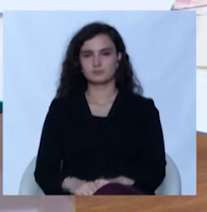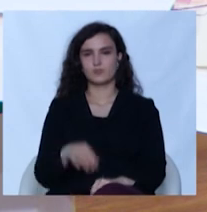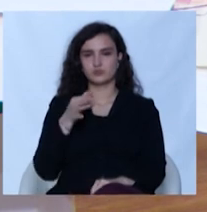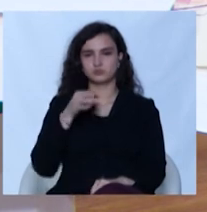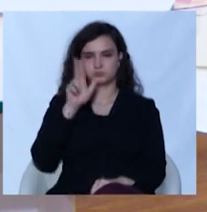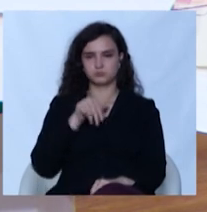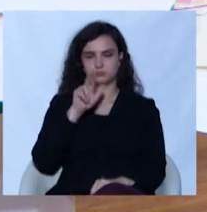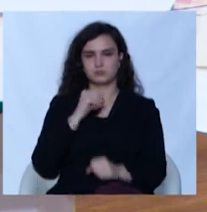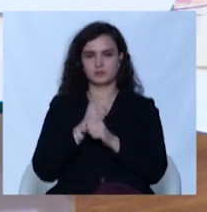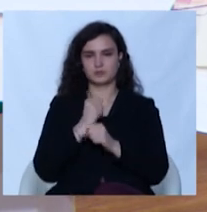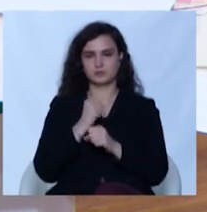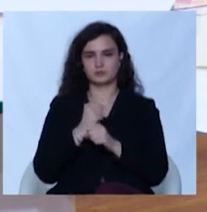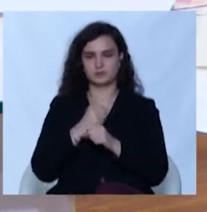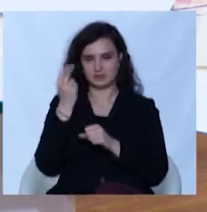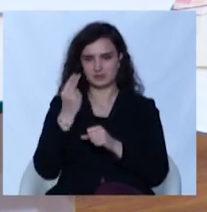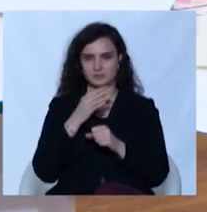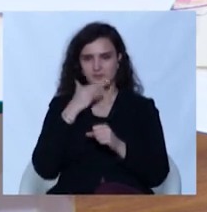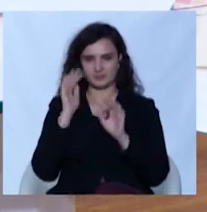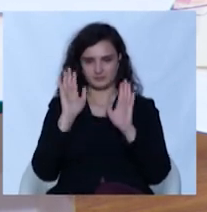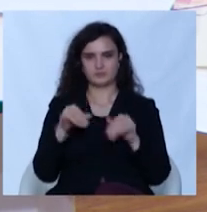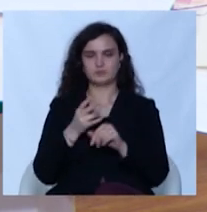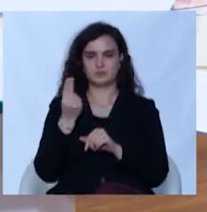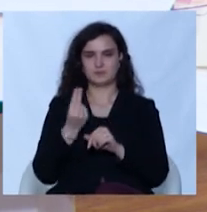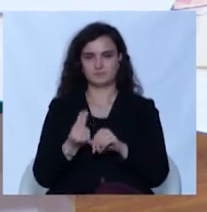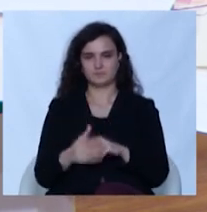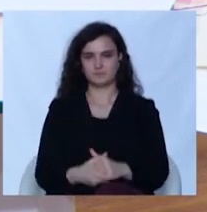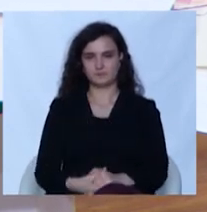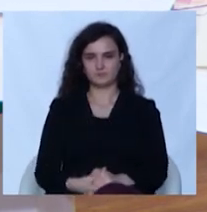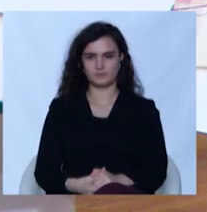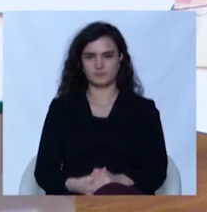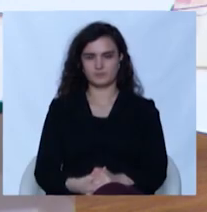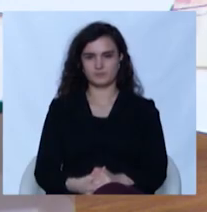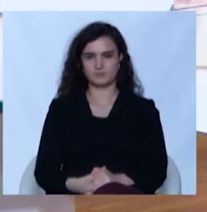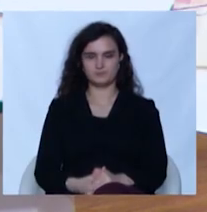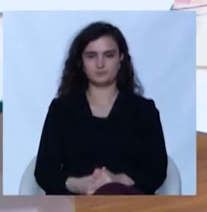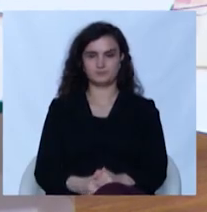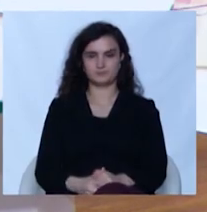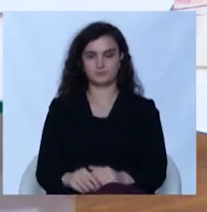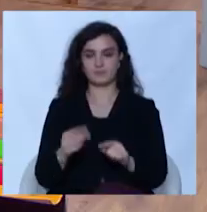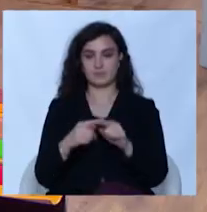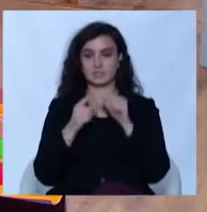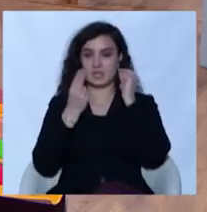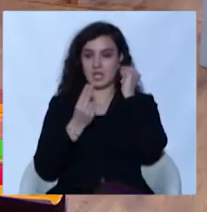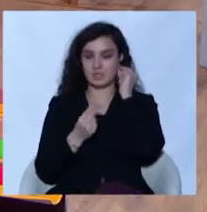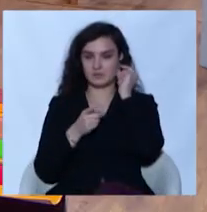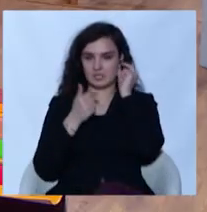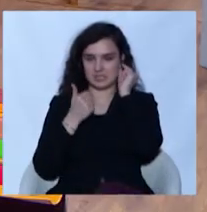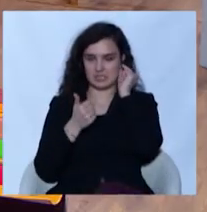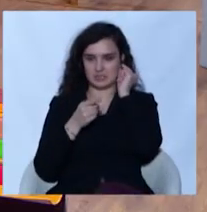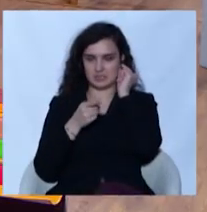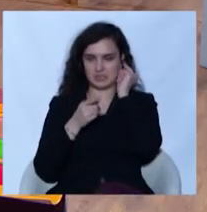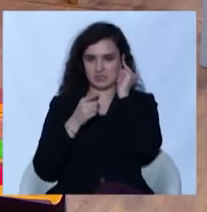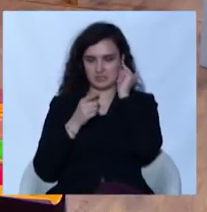ეცეთ რა. ხატეთ ბევრი. ჯერ ერთი, იმიტომ რომ ეს არის ერთ-ერთი ისეთი კარგი